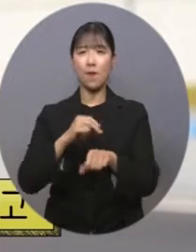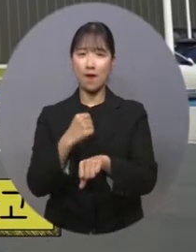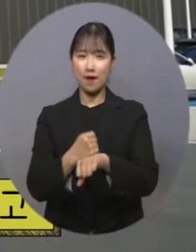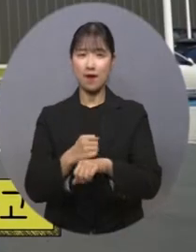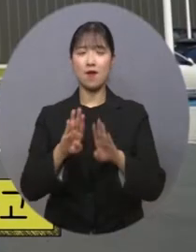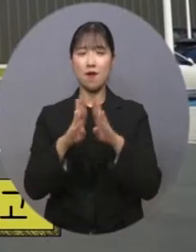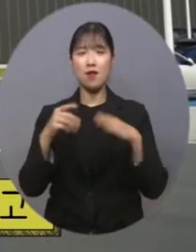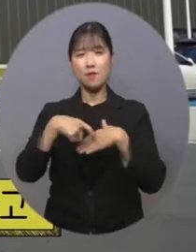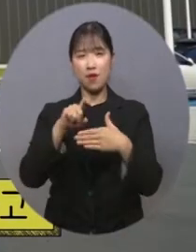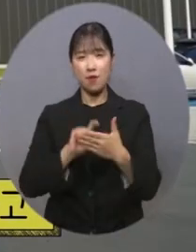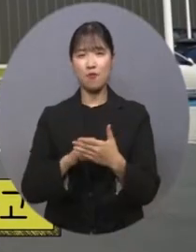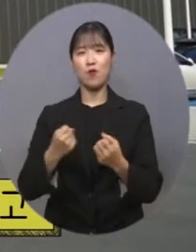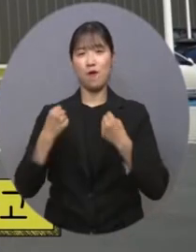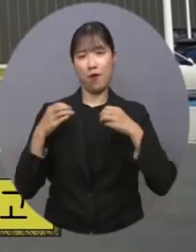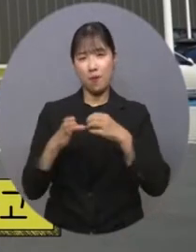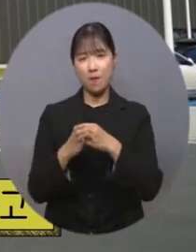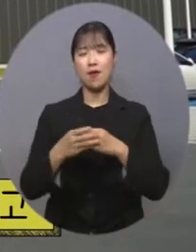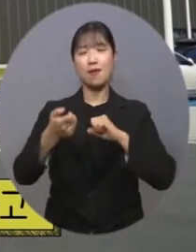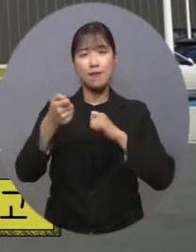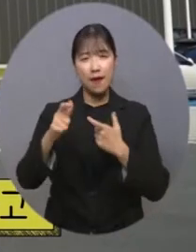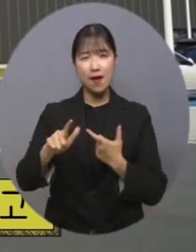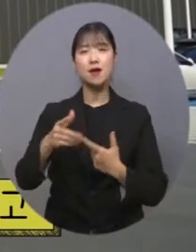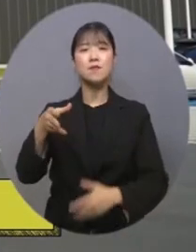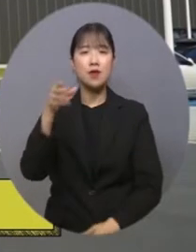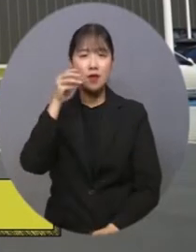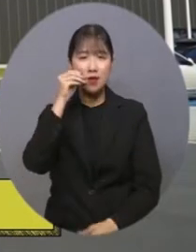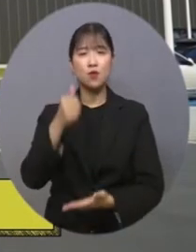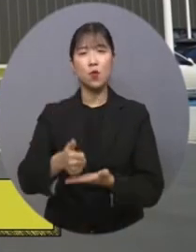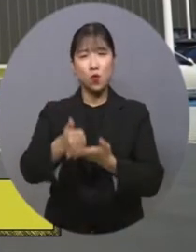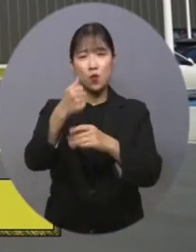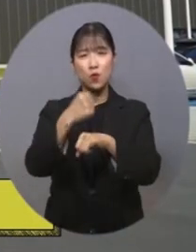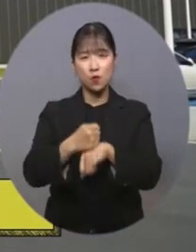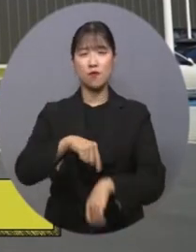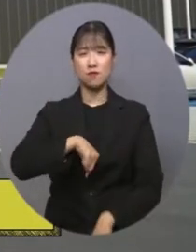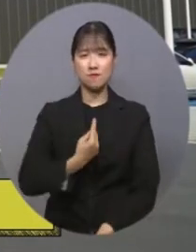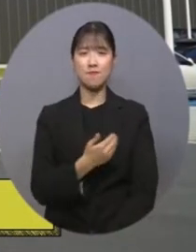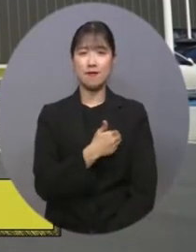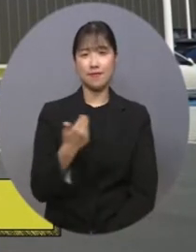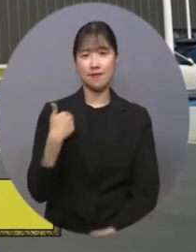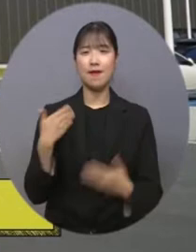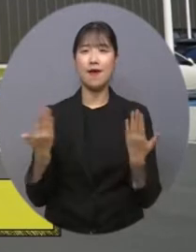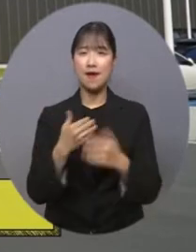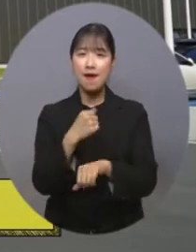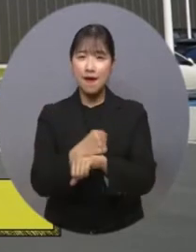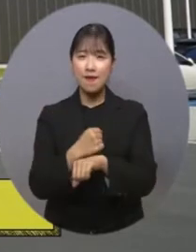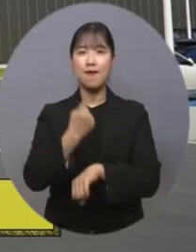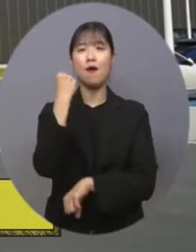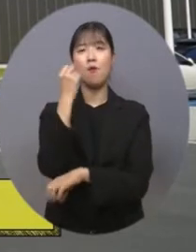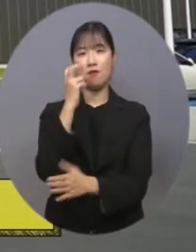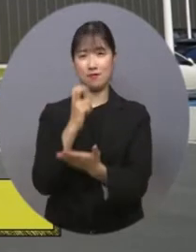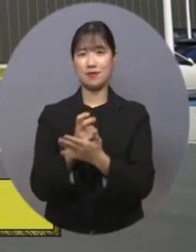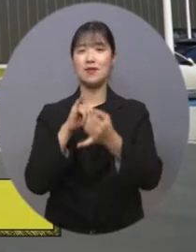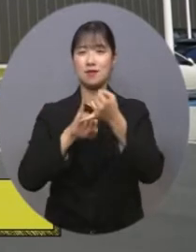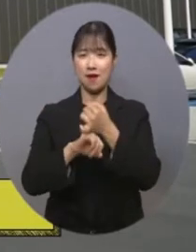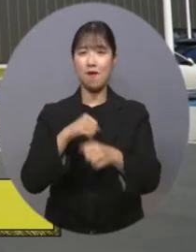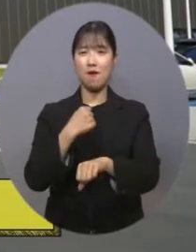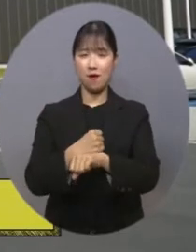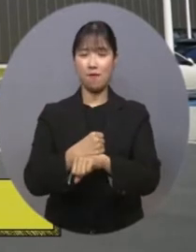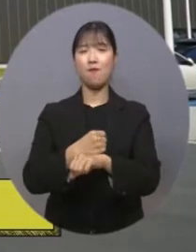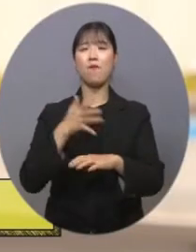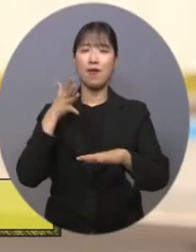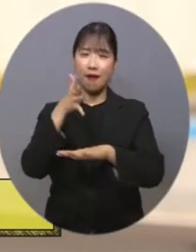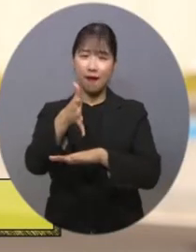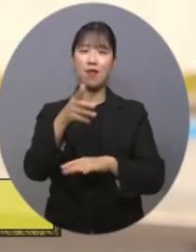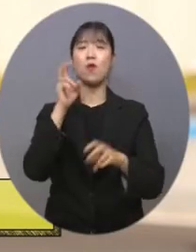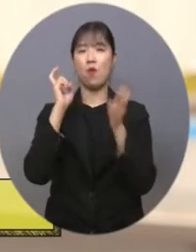마음으로 협업하고 서로 다름을 인정하며 존중하고 스스로 당당하게 일한다라는 원칙을 약속하며 나아가는 회사가